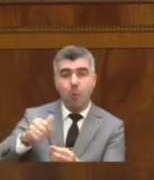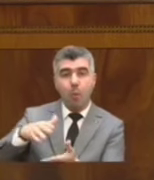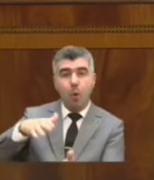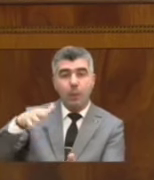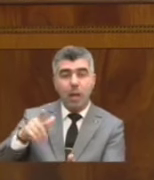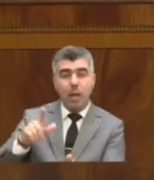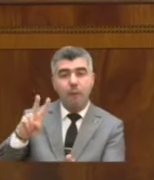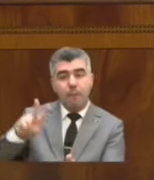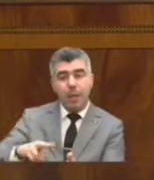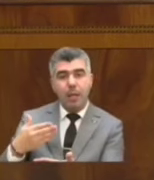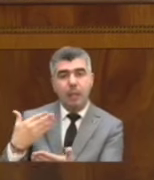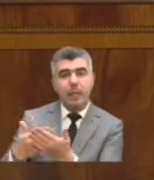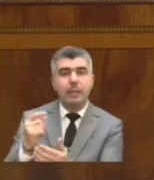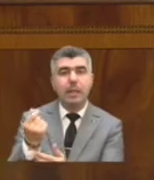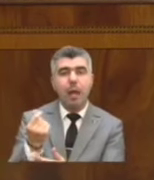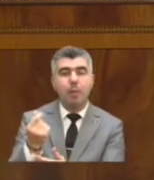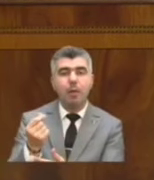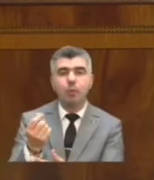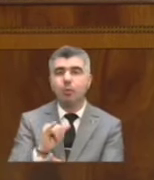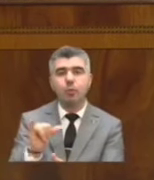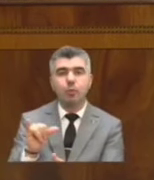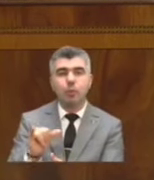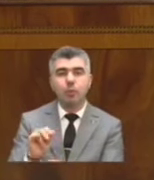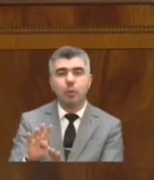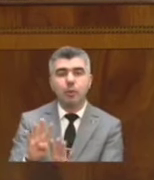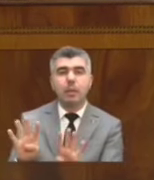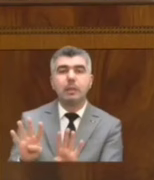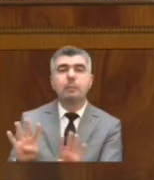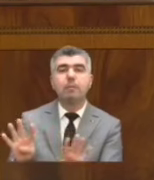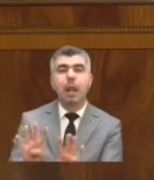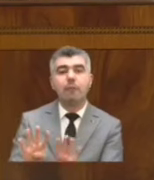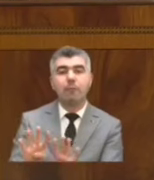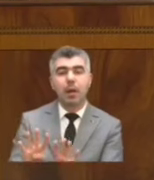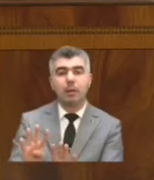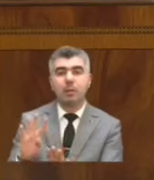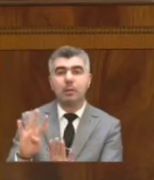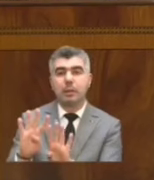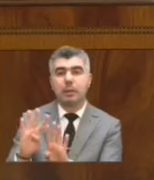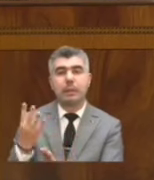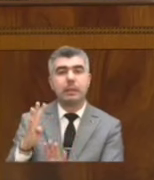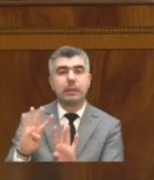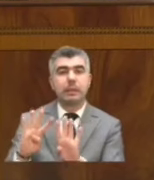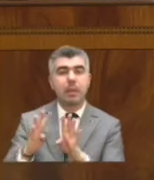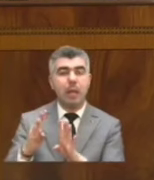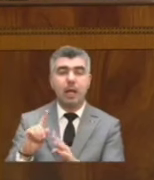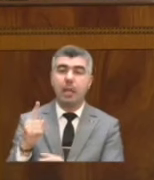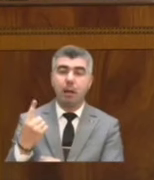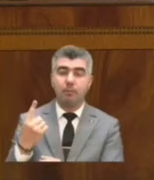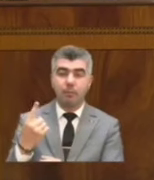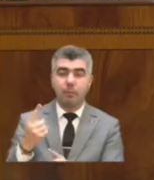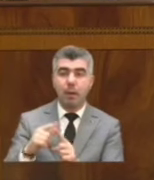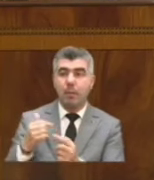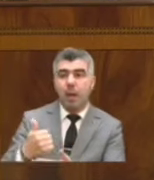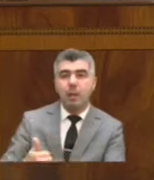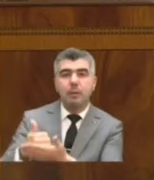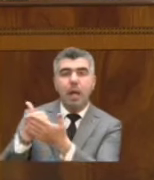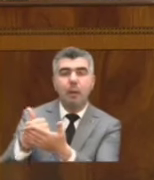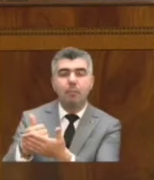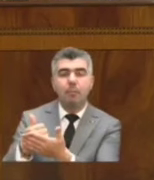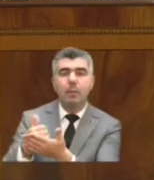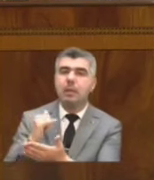الثمن الحقيقي نتاعها هو 88 درهم، معناه أن الدولة ستواصل دعم هذه